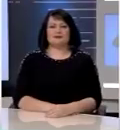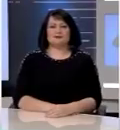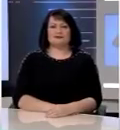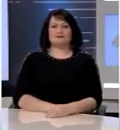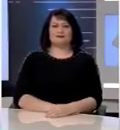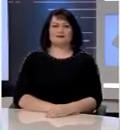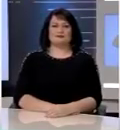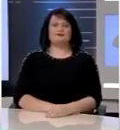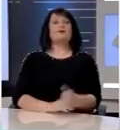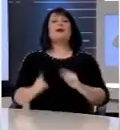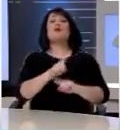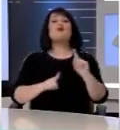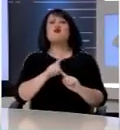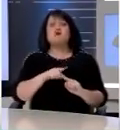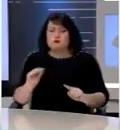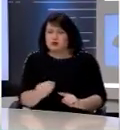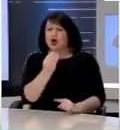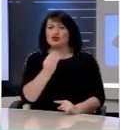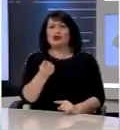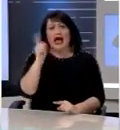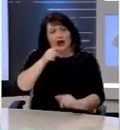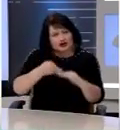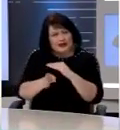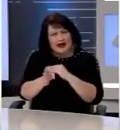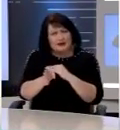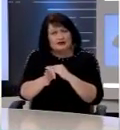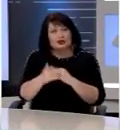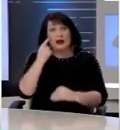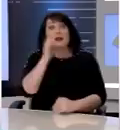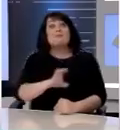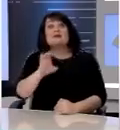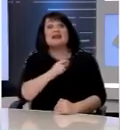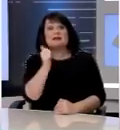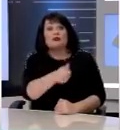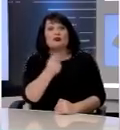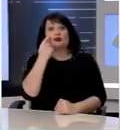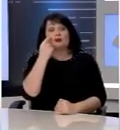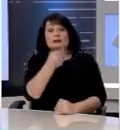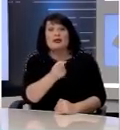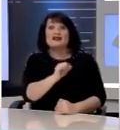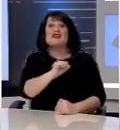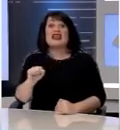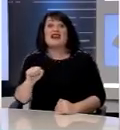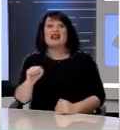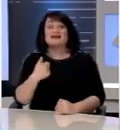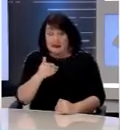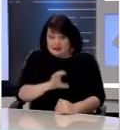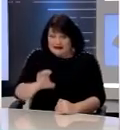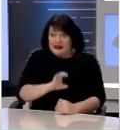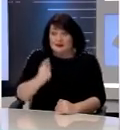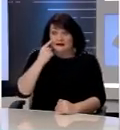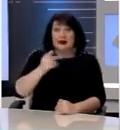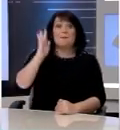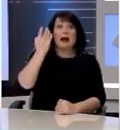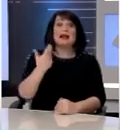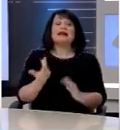Το ποιος είναι αυτός, ο άλλος ενδιάμεσος, να ψάξετε να το βρείτε εσείς. Το μόνο που εγώ κατάφερα να βρω, ότι υπήρξε